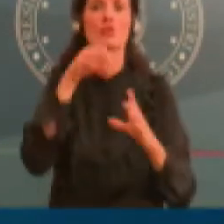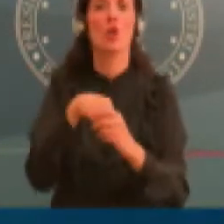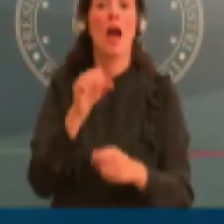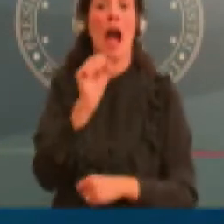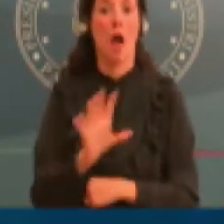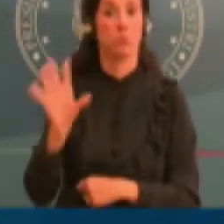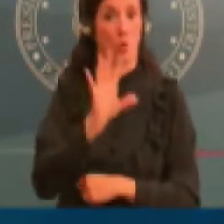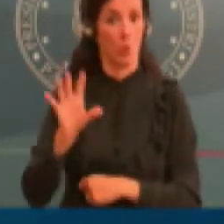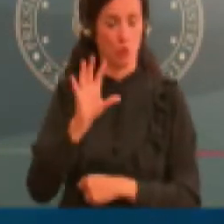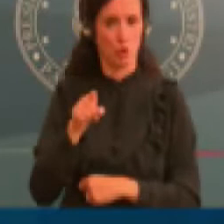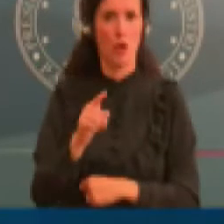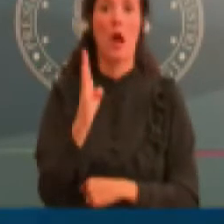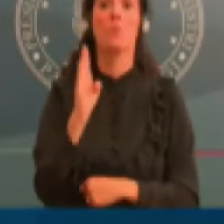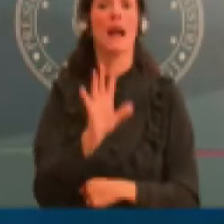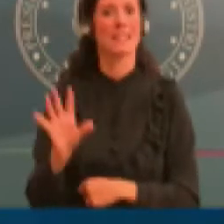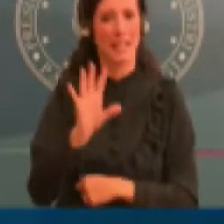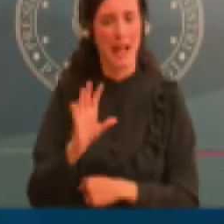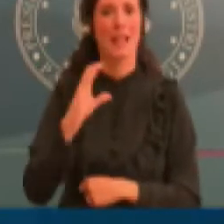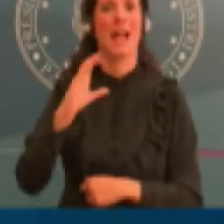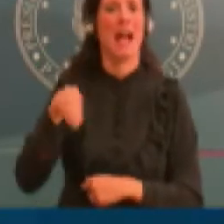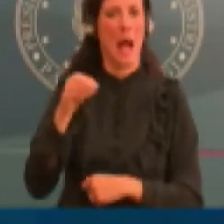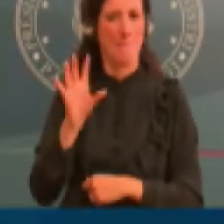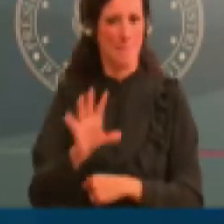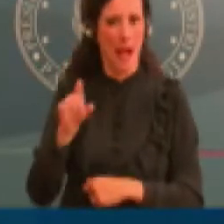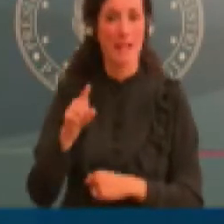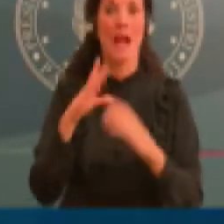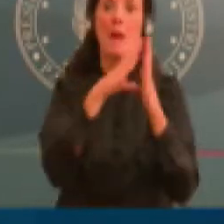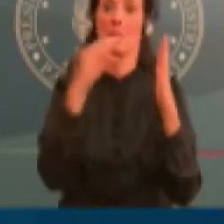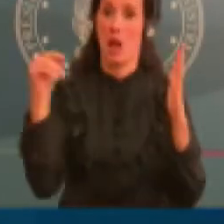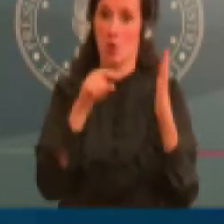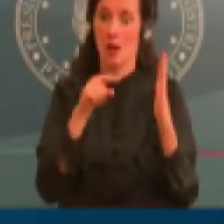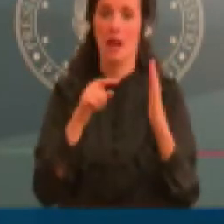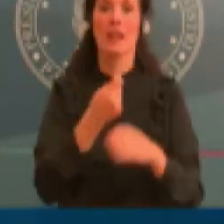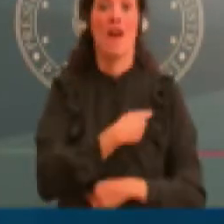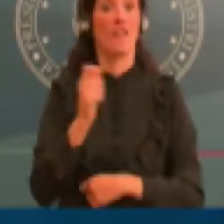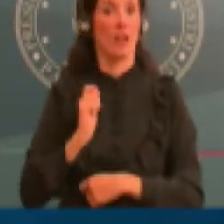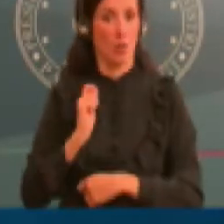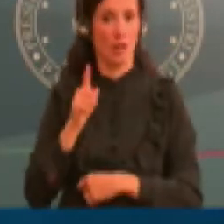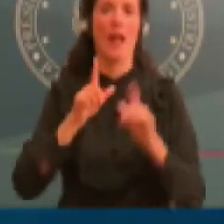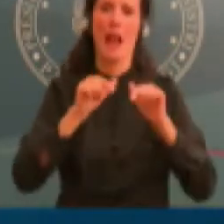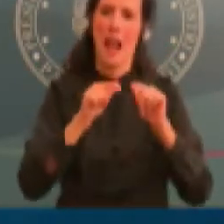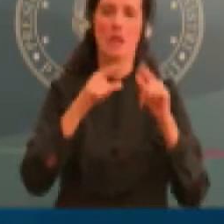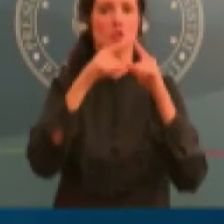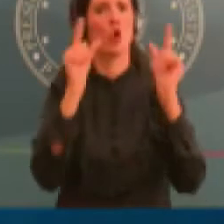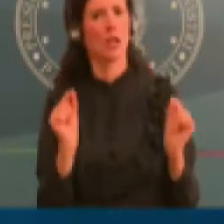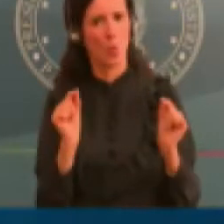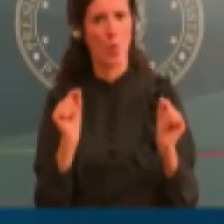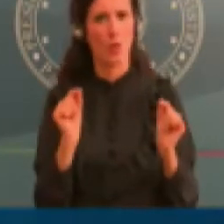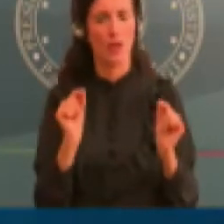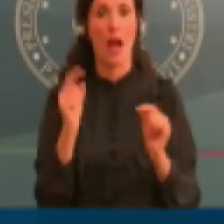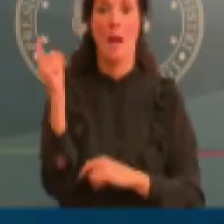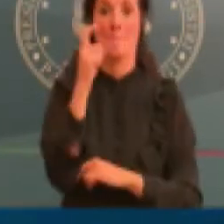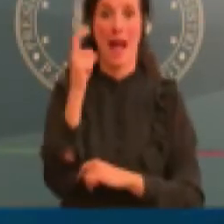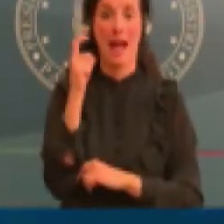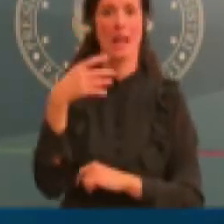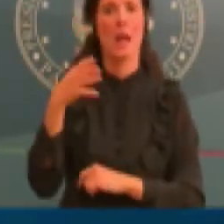Venezia Giulia, Lazio, Liguria, Marche, Molise, Sardegna, Toscana, Umbria, Veneto, province di Trento e